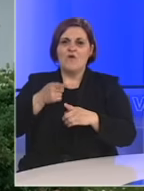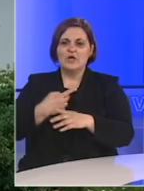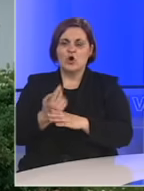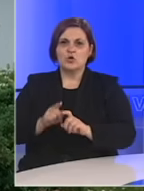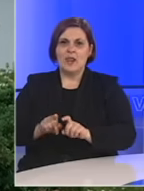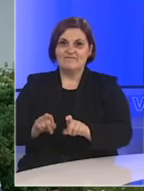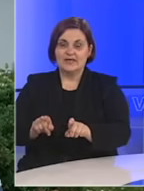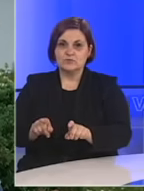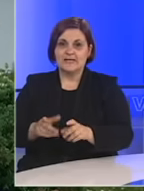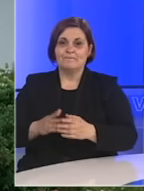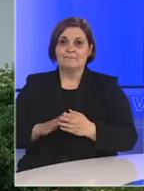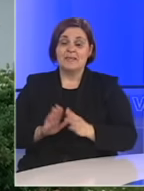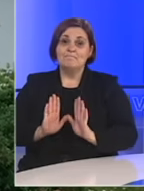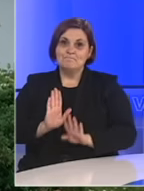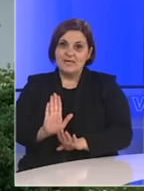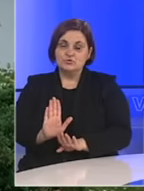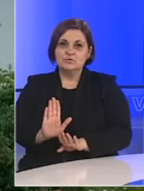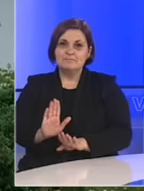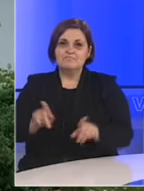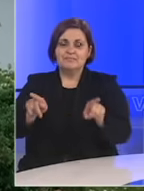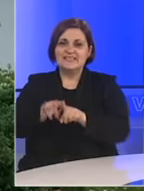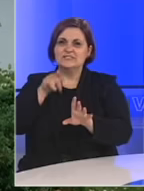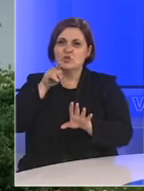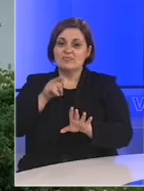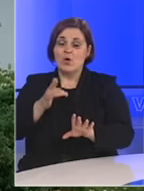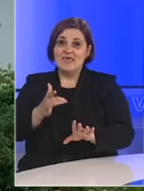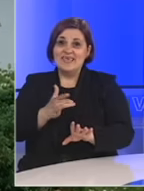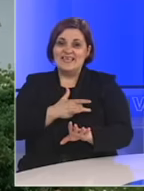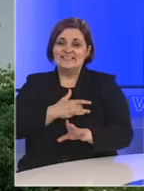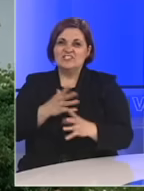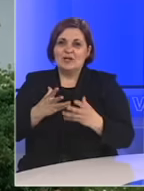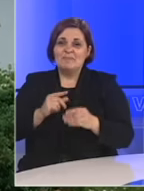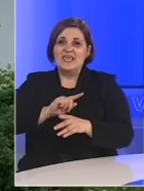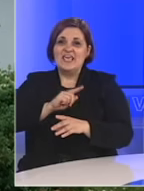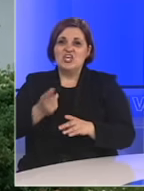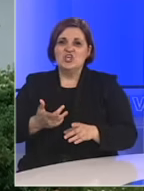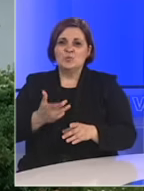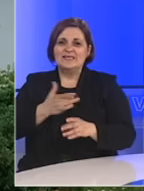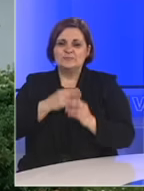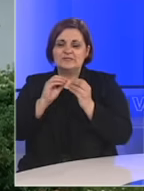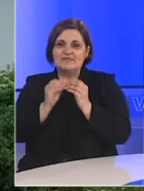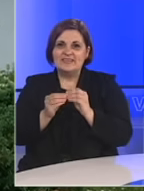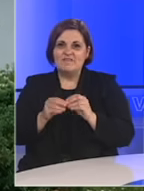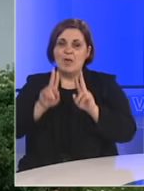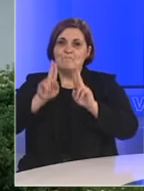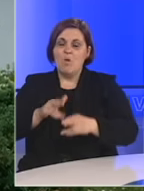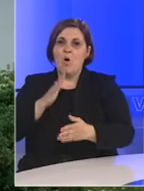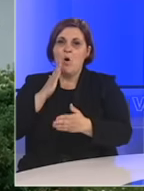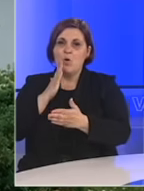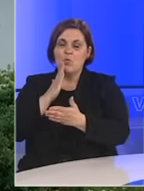od ovog virusa. Međutim, također i srce, srčani mišići i druge srčane strukture također mogu